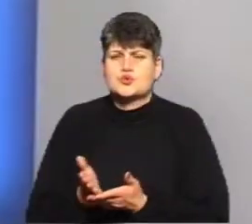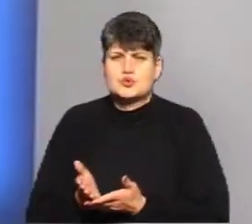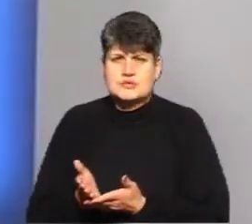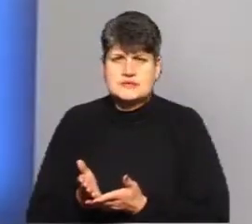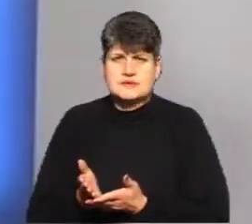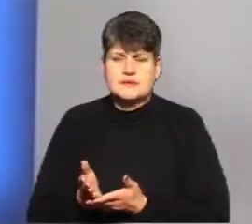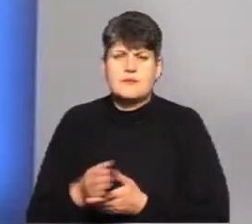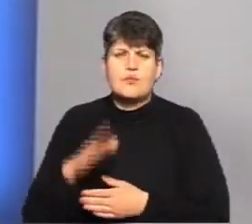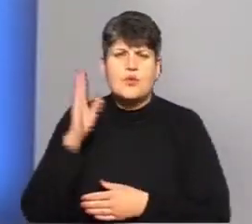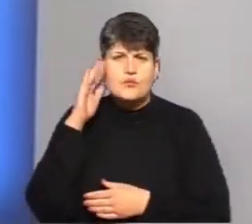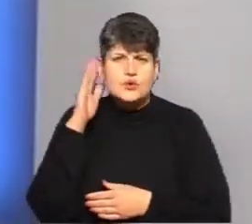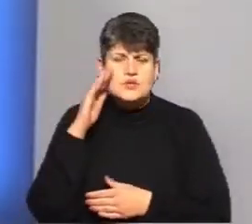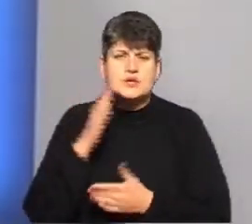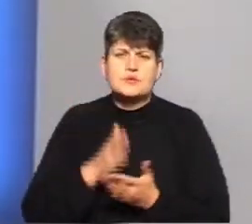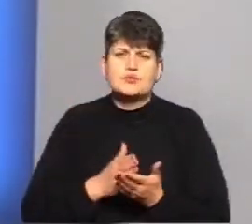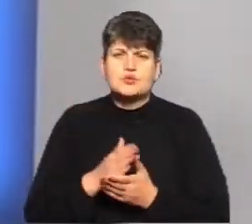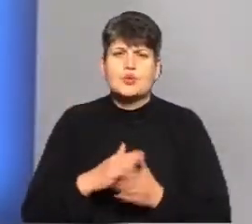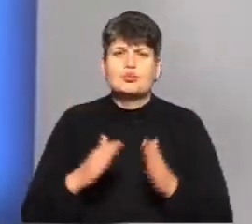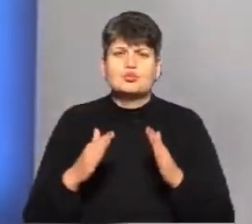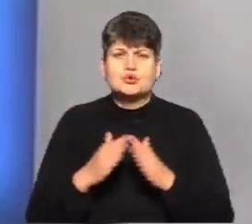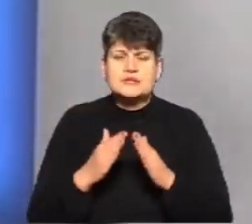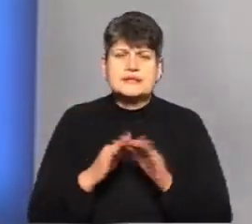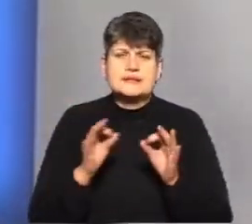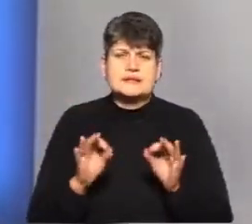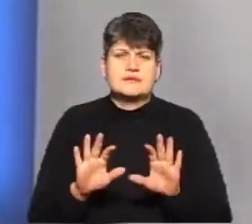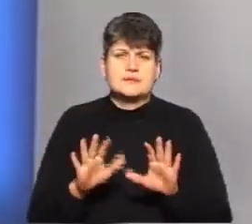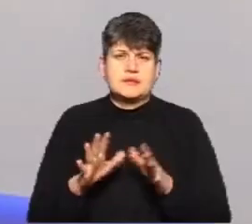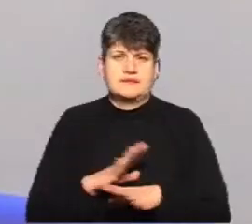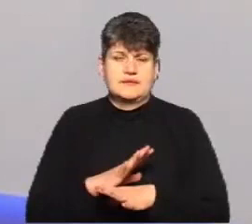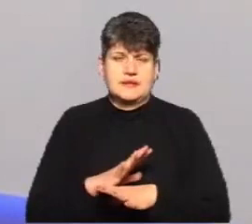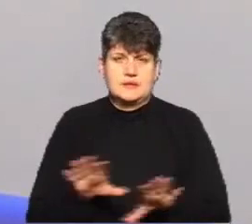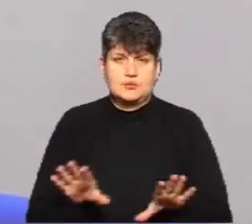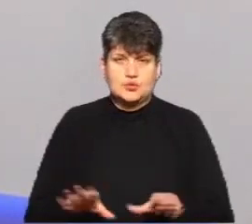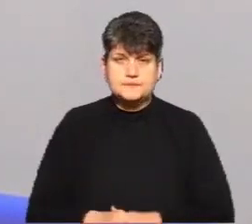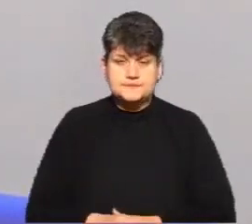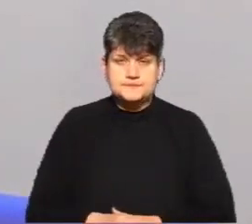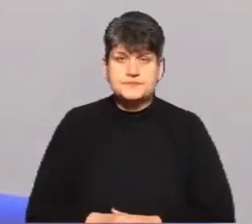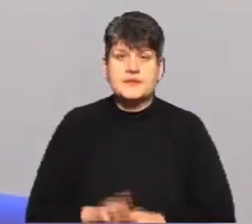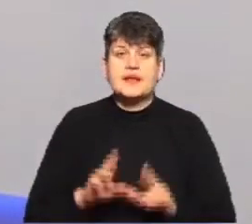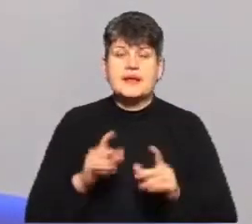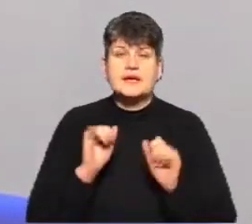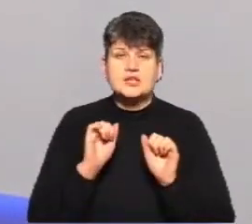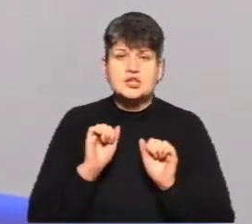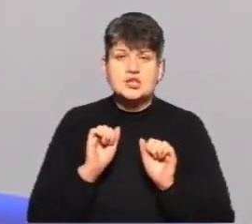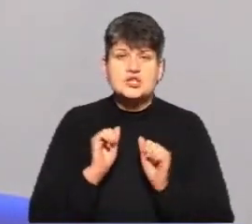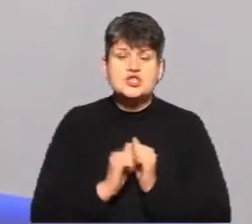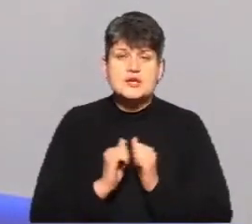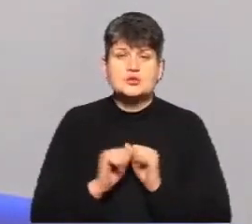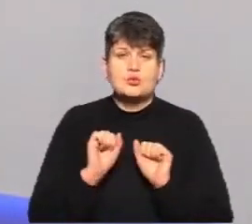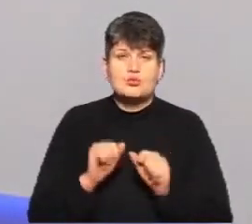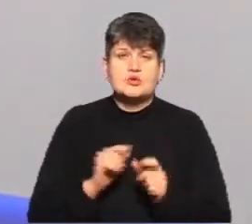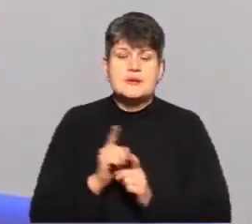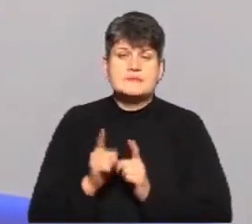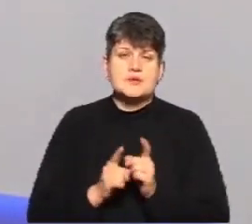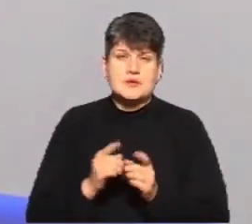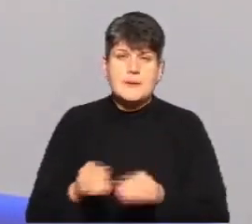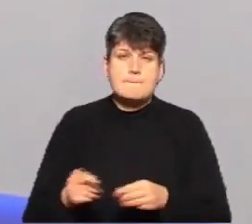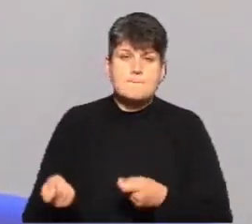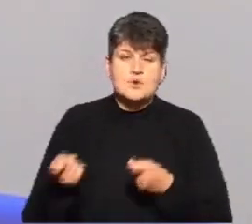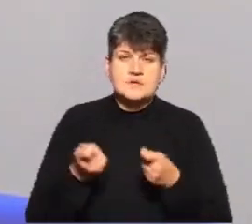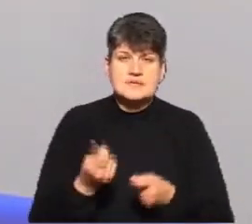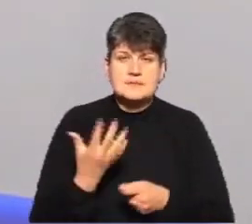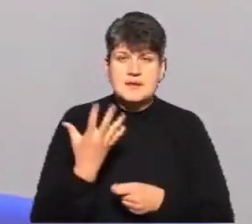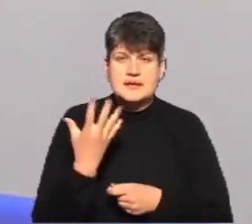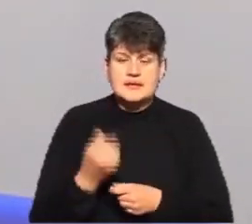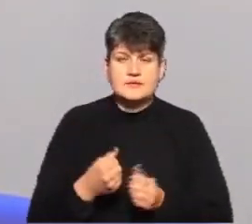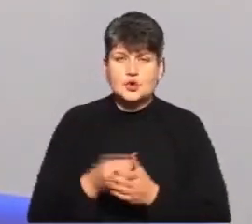по обслуговуванню будинку, жодних випадків у нас ще не було. А як часто можна змінювати постачальника? Для прикладу, за 5 днів до кінця місяця з'являються